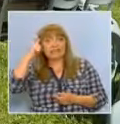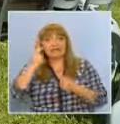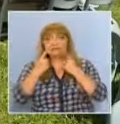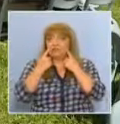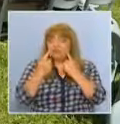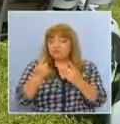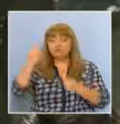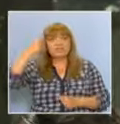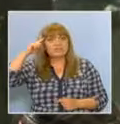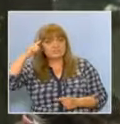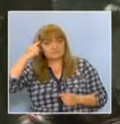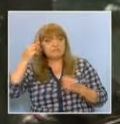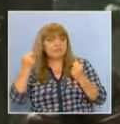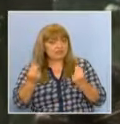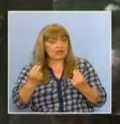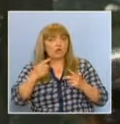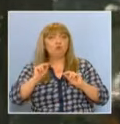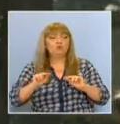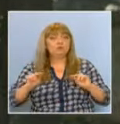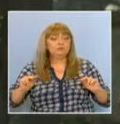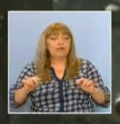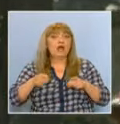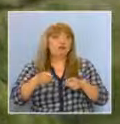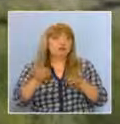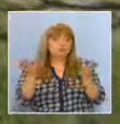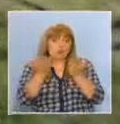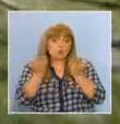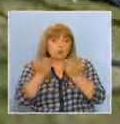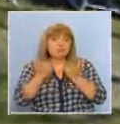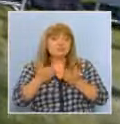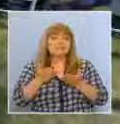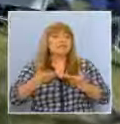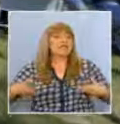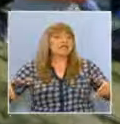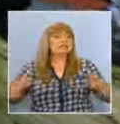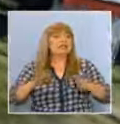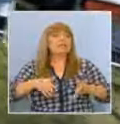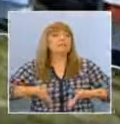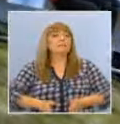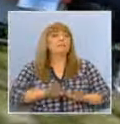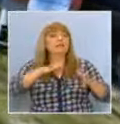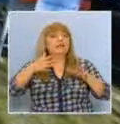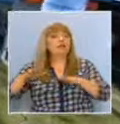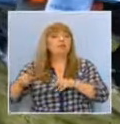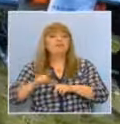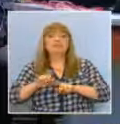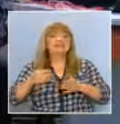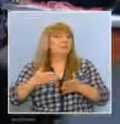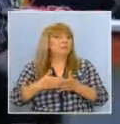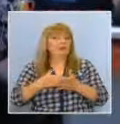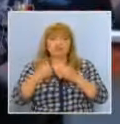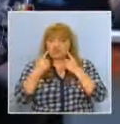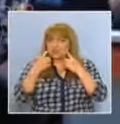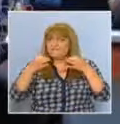смисъла от обучението си. А това, че уроците са сред природата, по никакъв начин не пречи на концентрацията им.